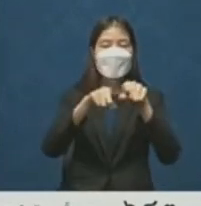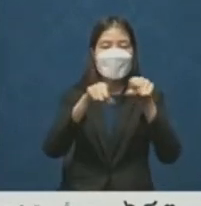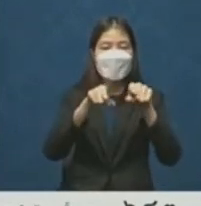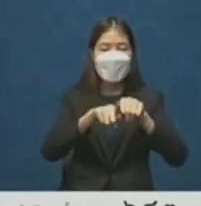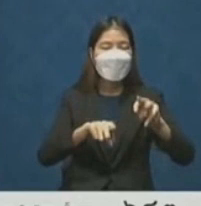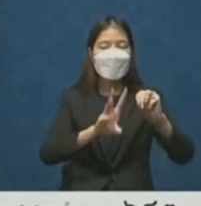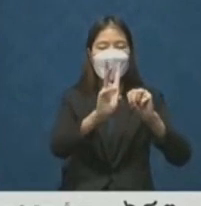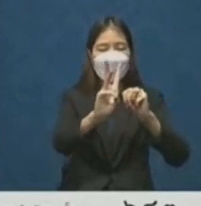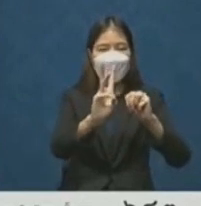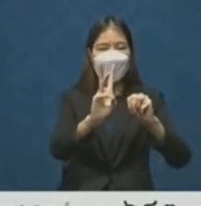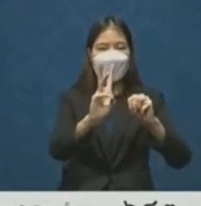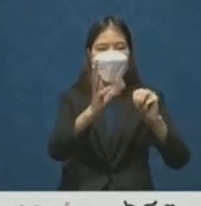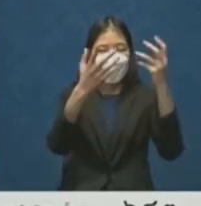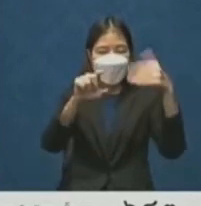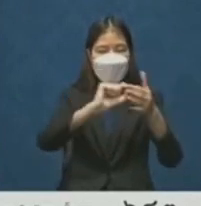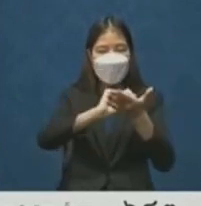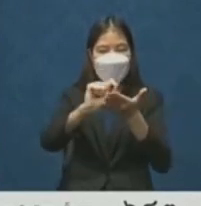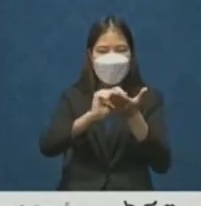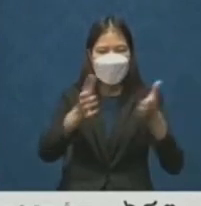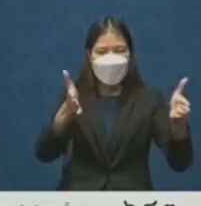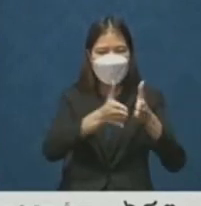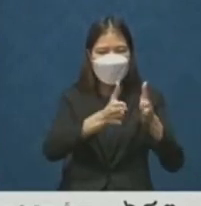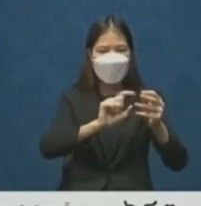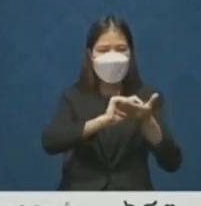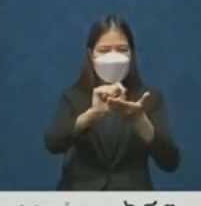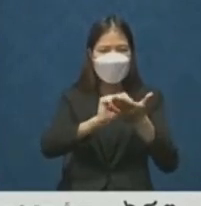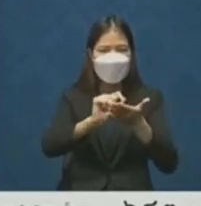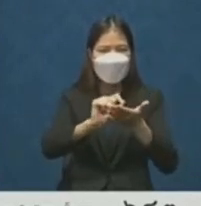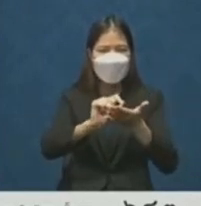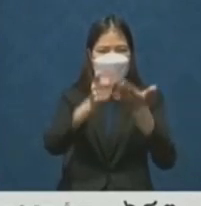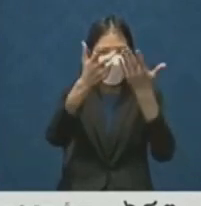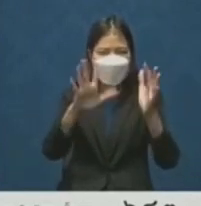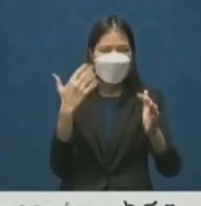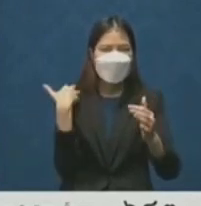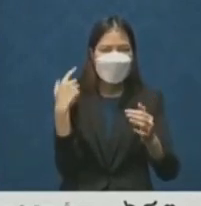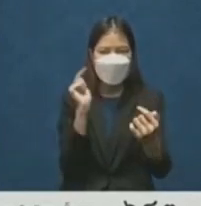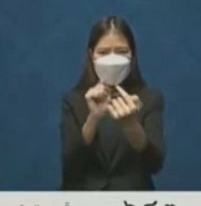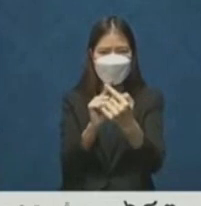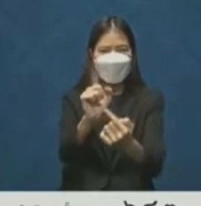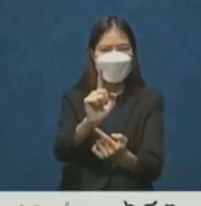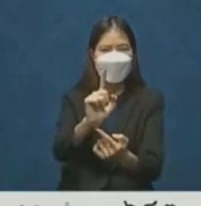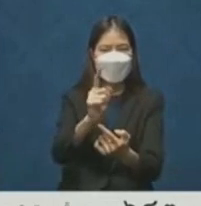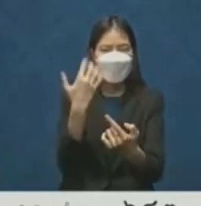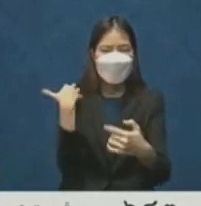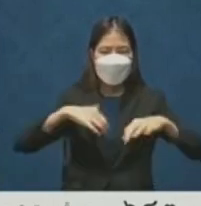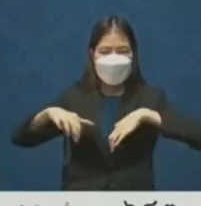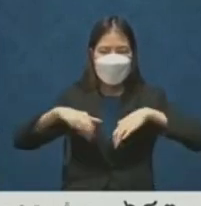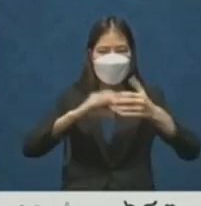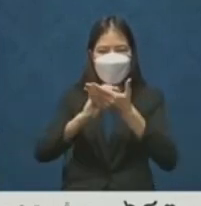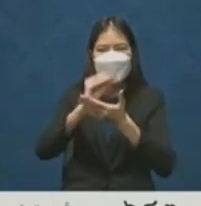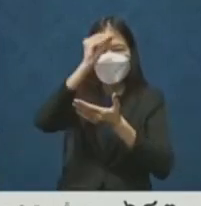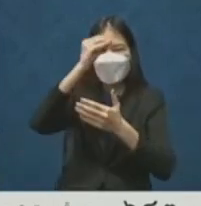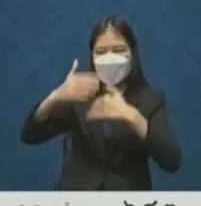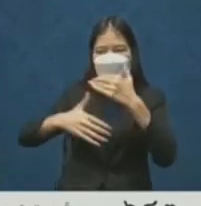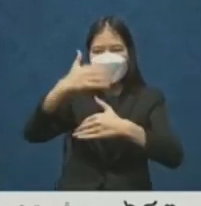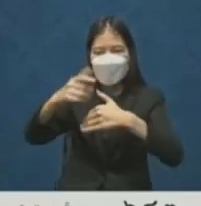ก็อยู่ที่มาตราเดียวกันก็คือมาตรา6นี่นะครับจะเขียนไว้สั้นๆก็คือเขียนไว้เฉพาะว่า